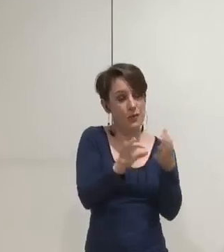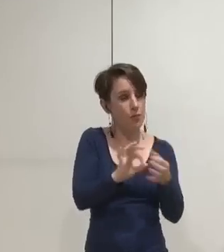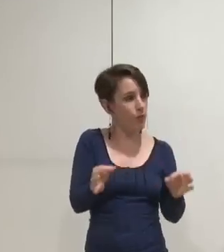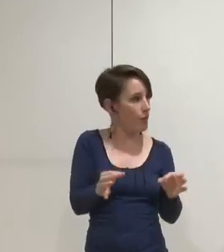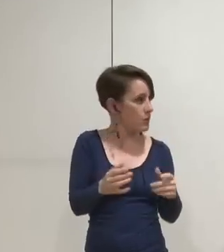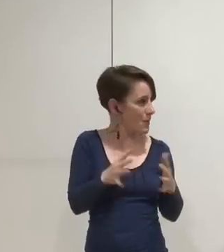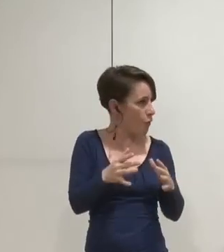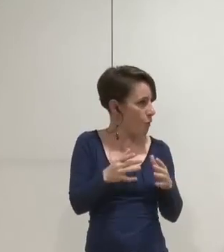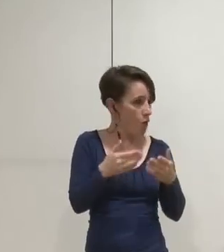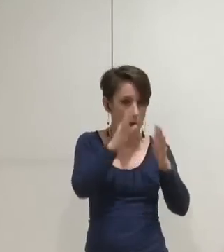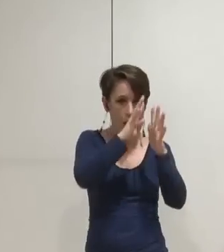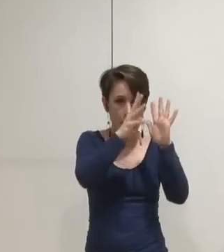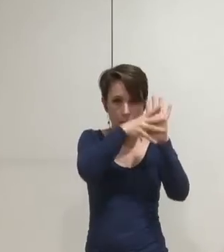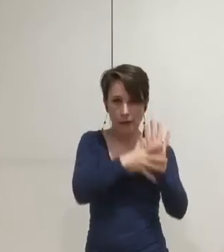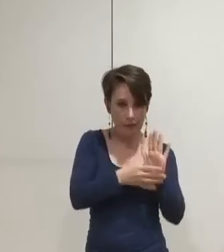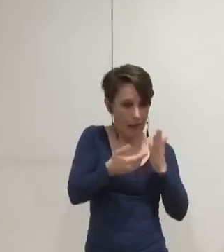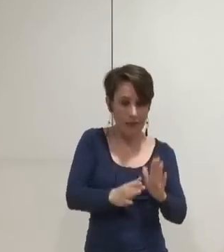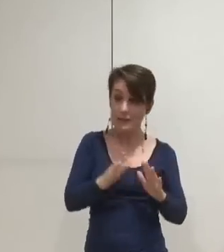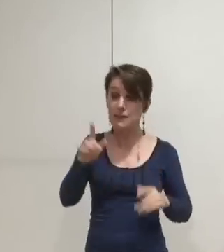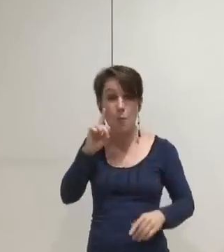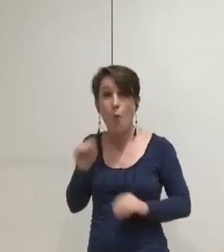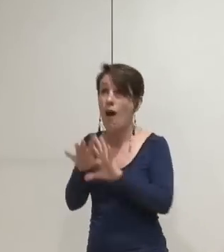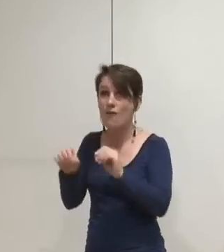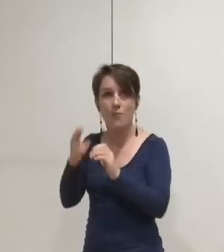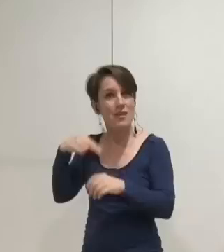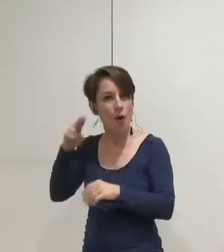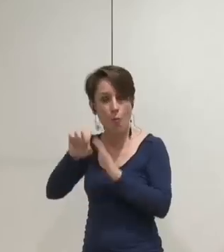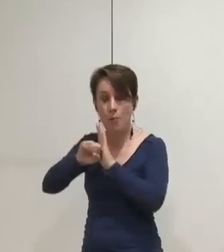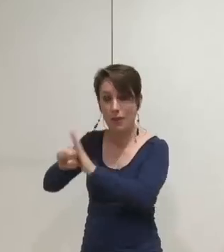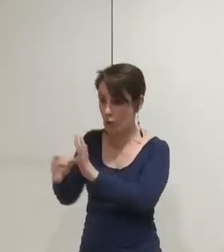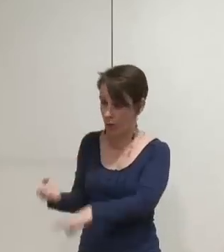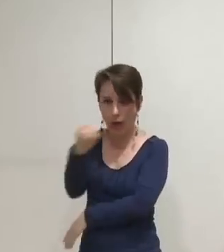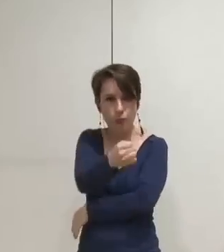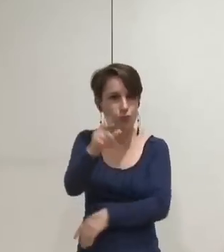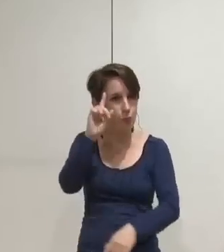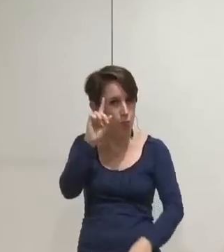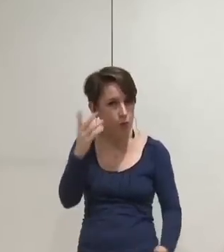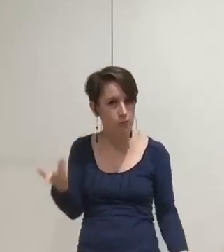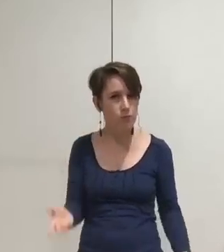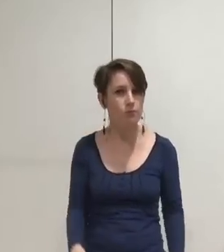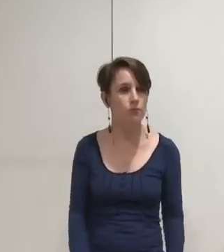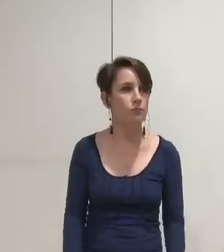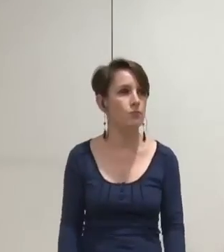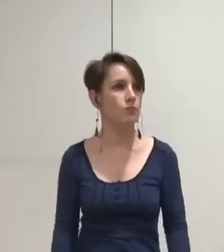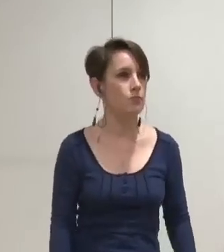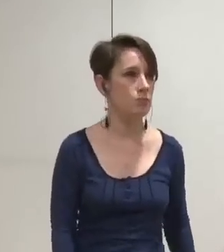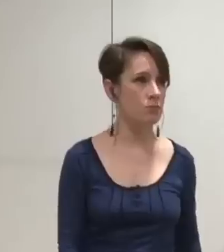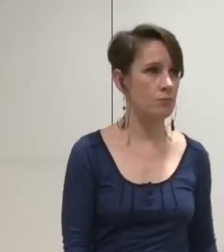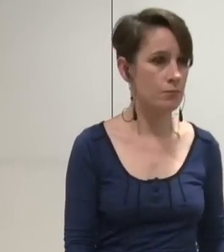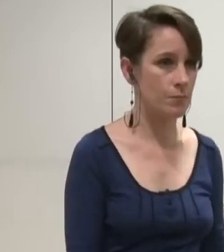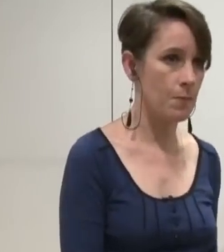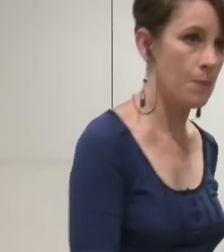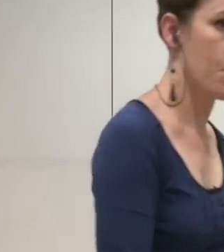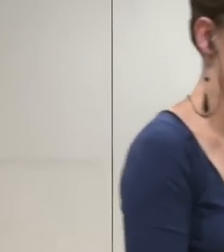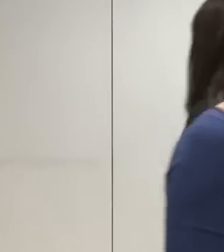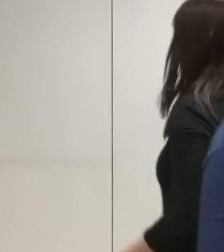critère décidez-vous que ce sont des familles Romes qui doivent en bénéficier avant d'autrre allez alors donc